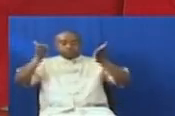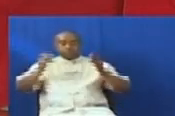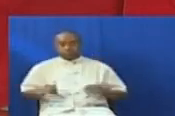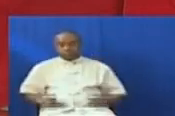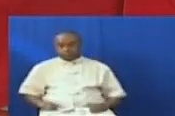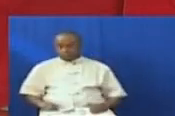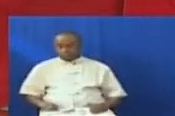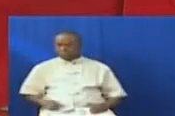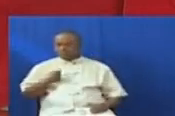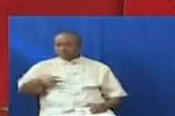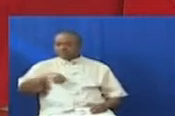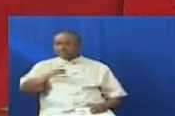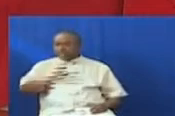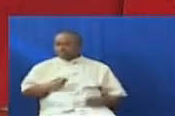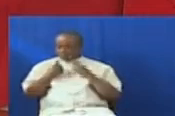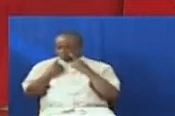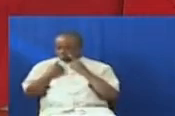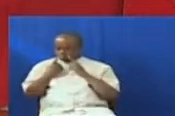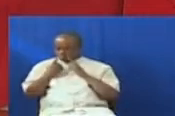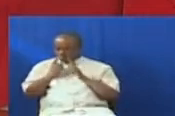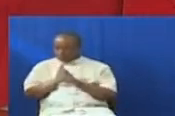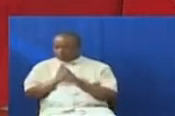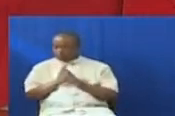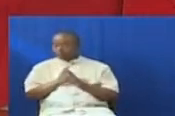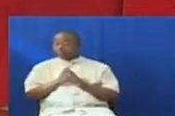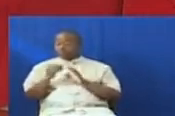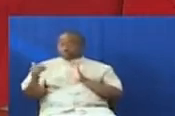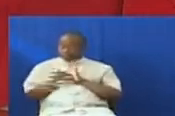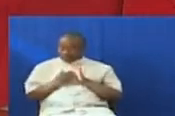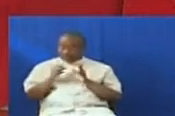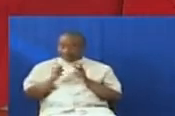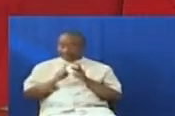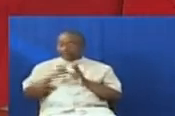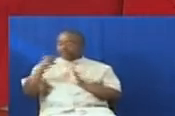kutuzingatia sheria, kanuni na taratibu.